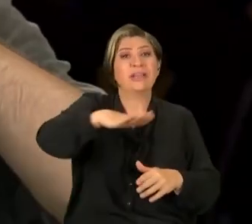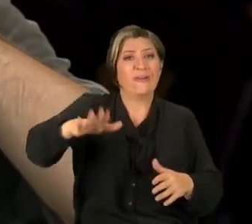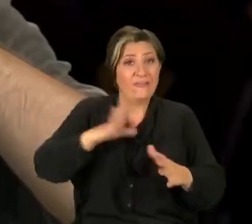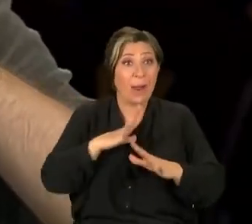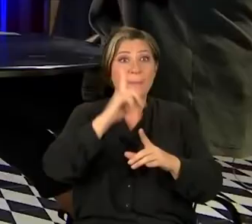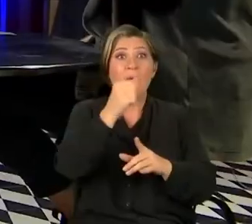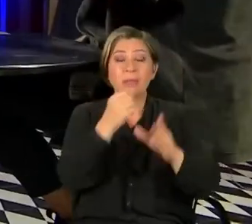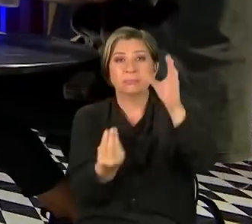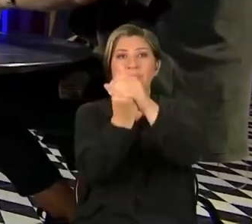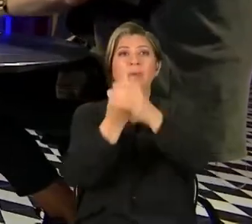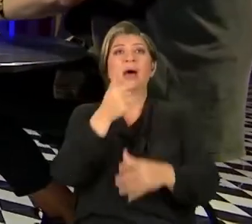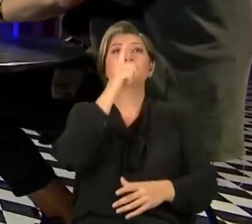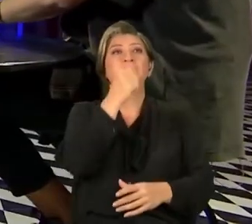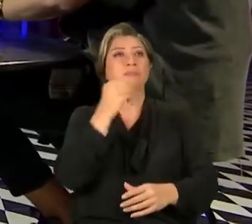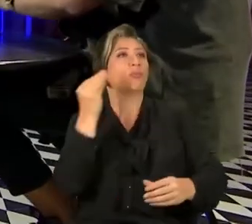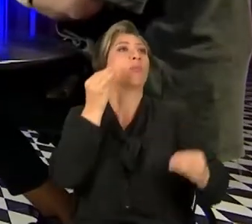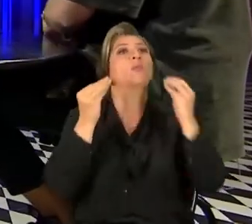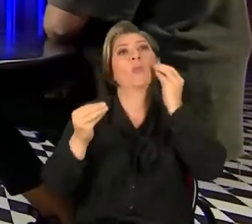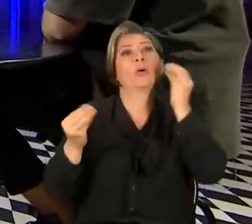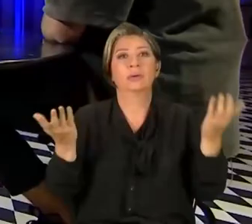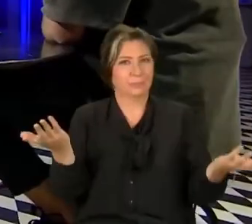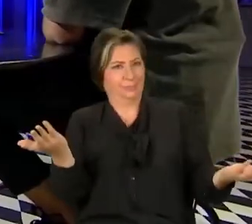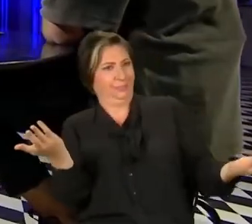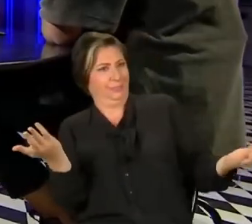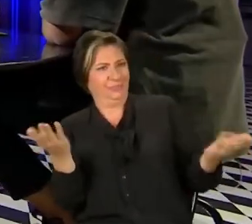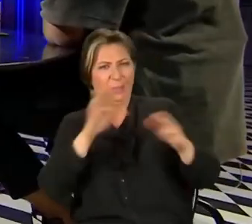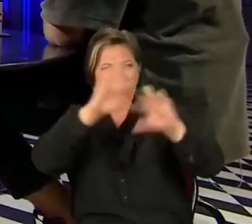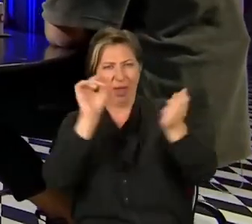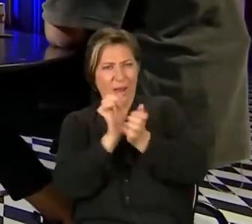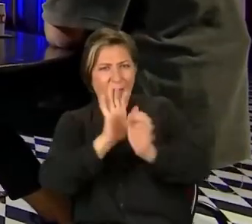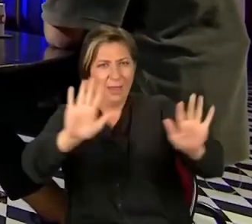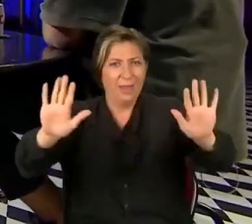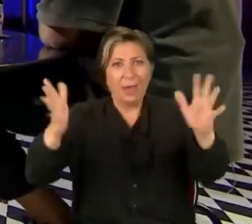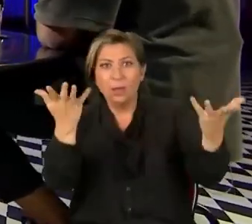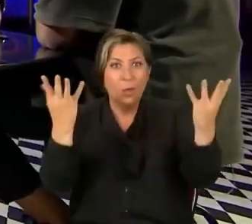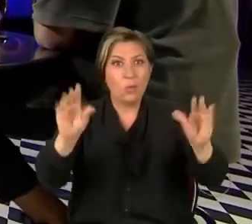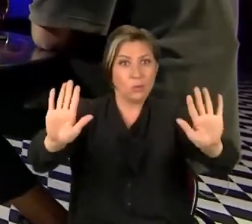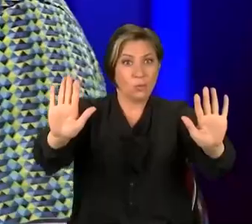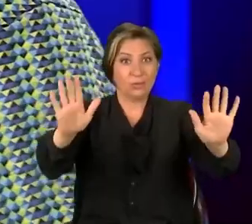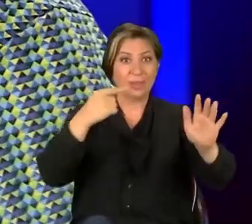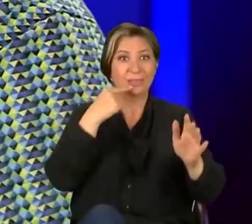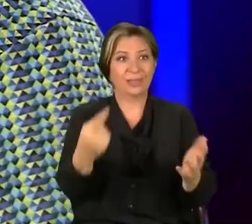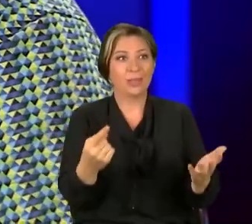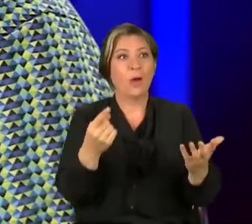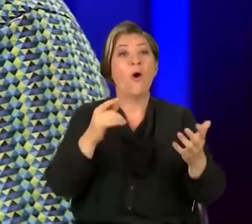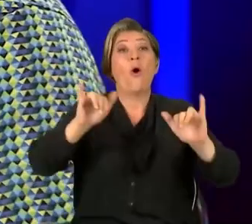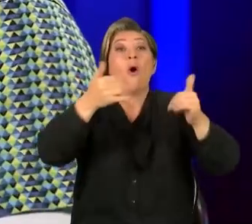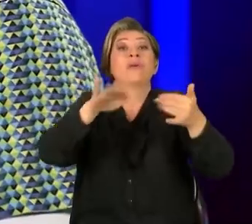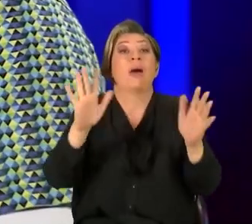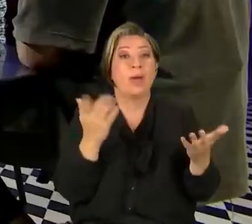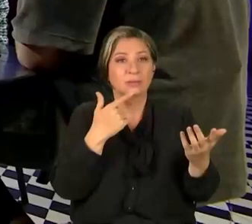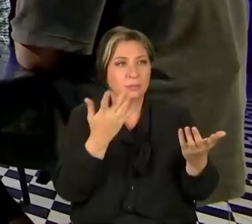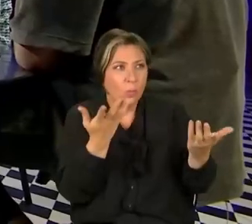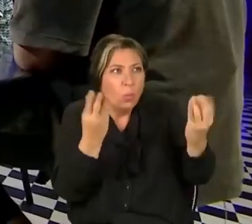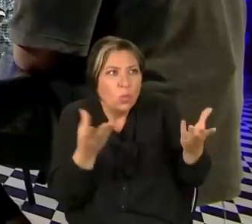falan bir adam çıktı dedi ki aile bir telaşlandı ne oluyor dedi bilen oynama falan